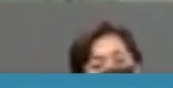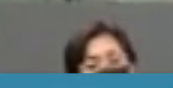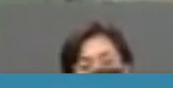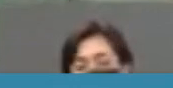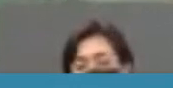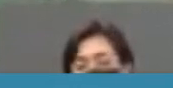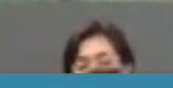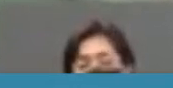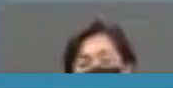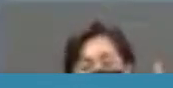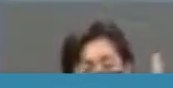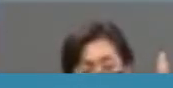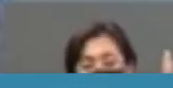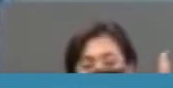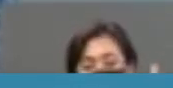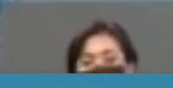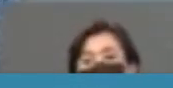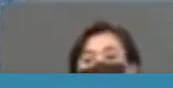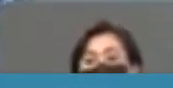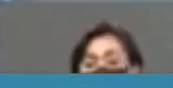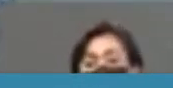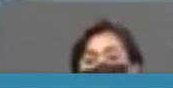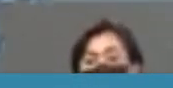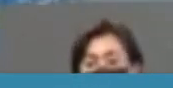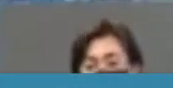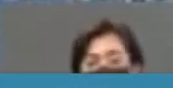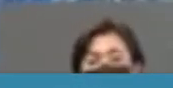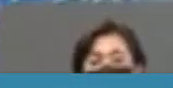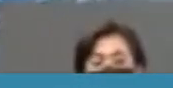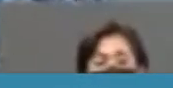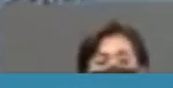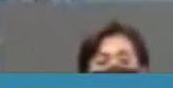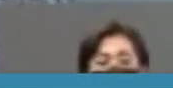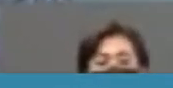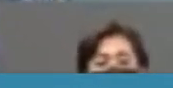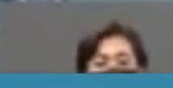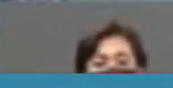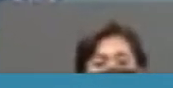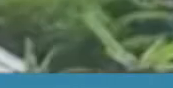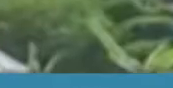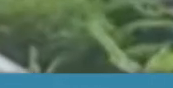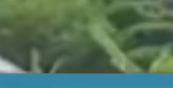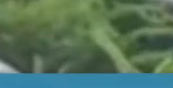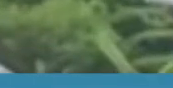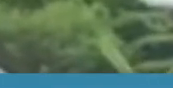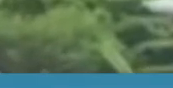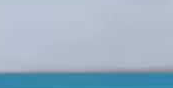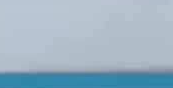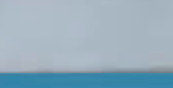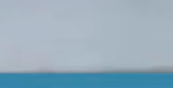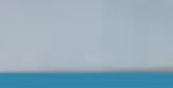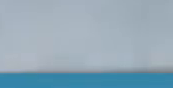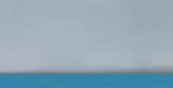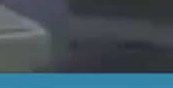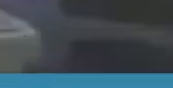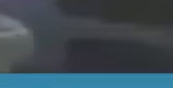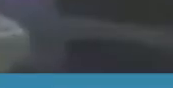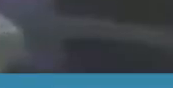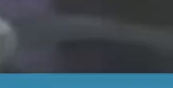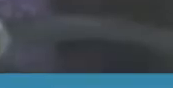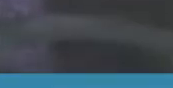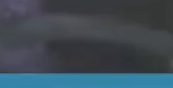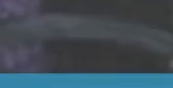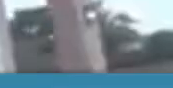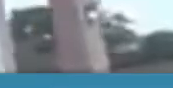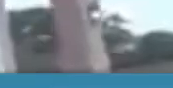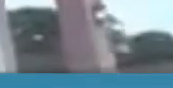าทซึ่งแบ่งเป็นโครงการโคล้านครอบครัววงเงิน 7,500 ล้านบาทและโครงการส่งเสริมระบบเศรษฐกิจและการล